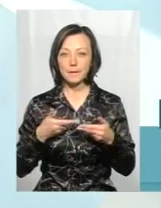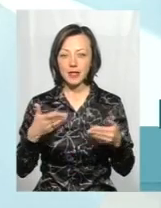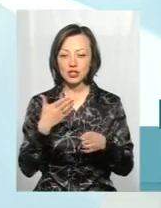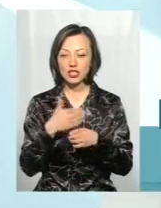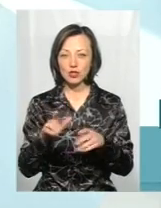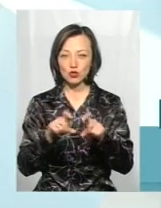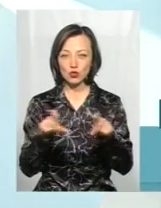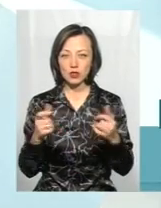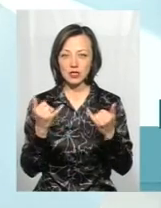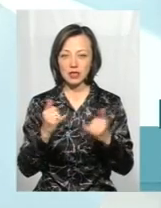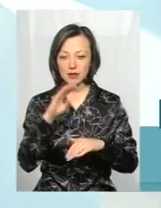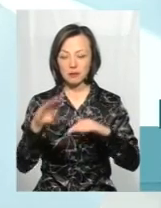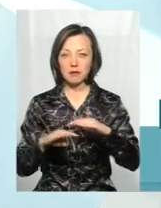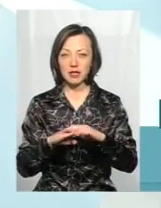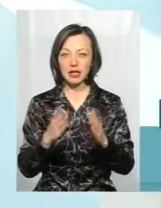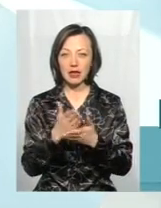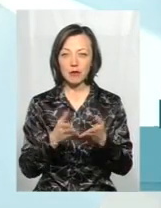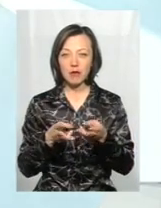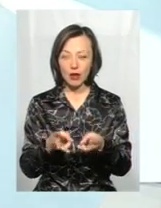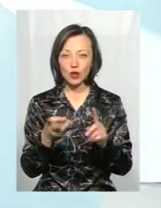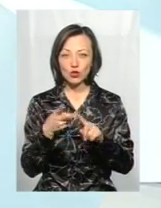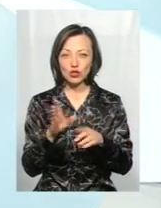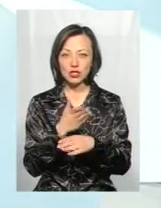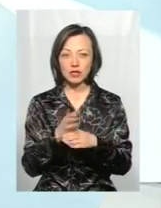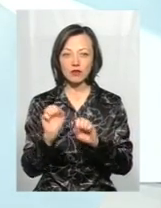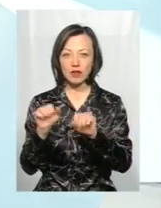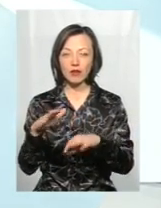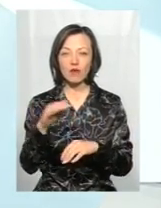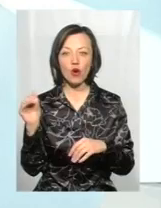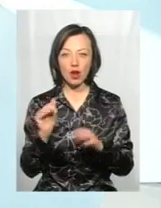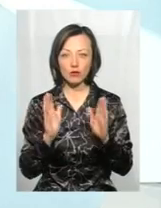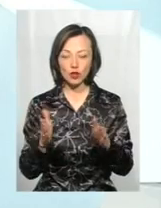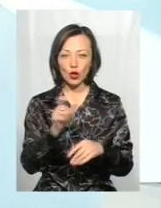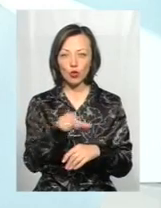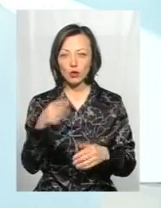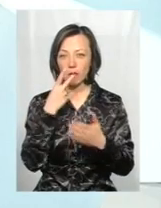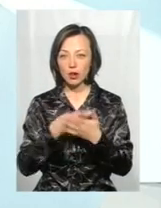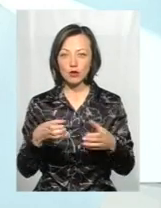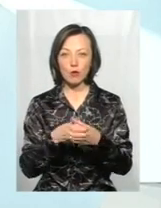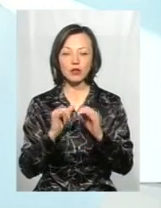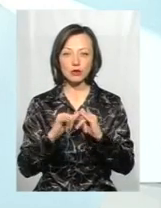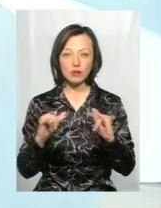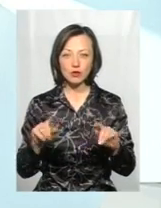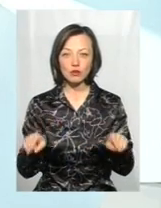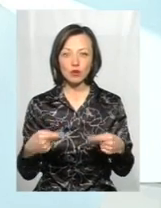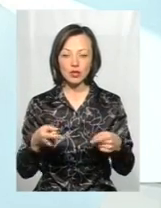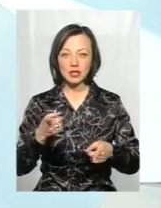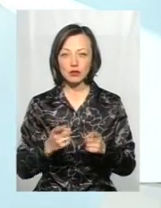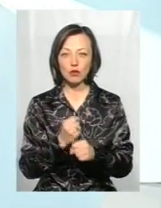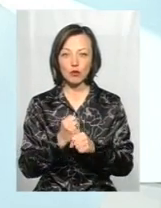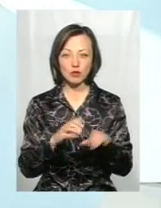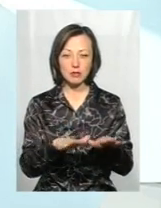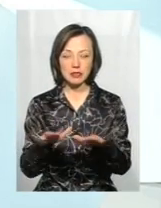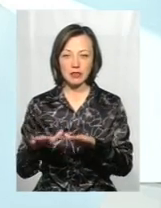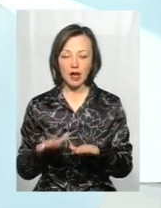частину школи зараз взяли під хлібопекарню, ми будемо другу частину школи будемо здавати в оренду, щоб люди бачили, що громада розвивається, що створюється дійсно нові робочі